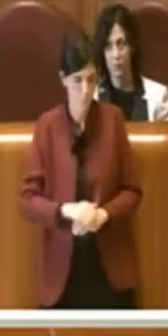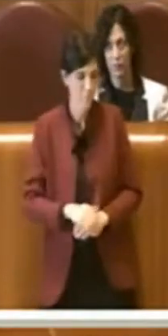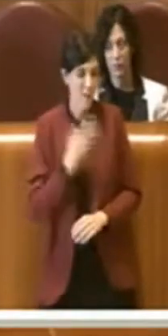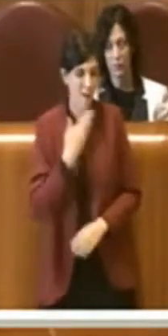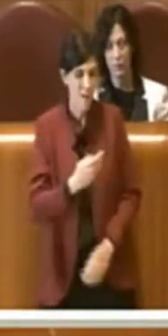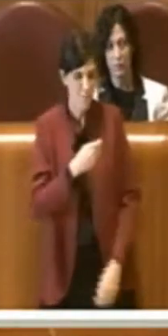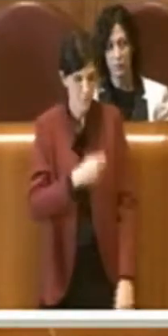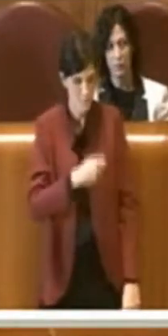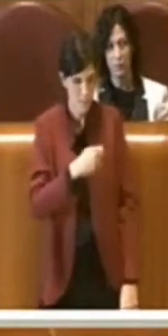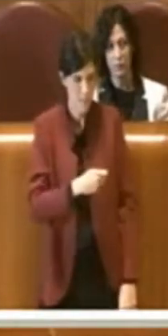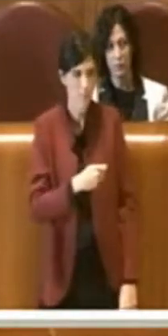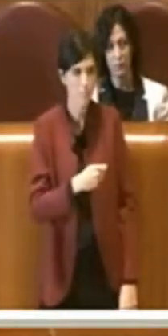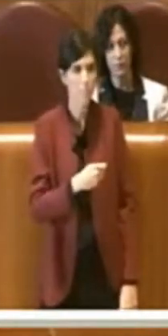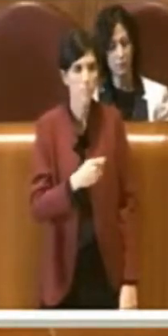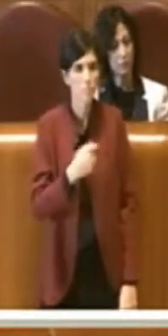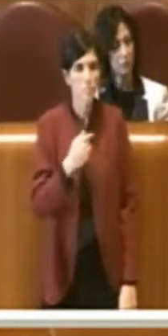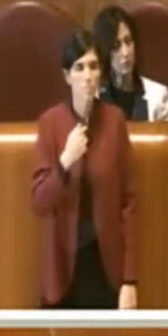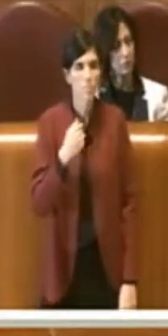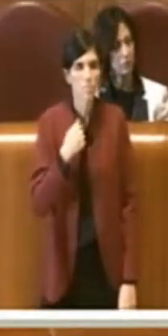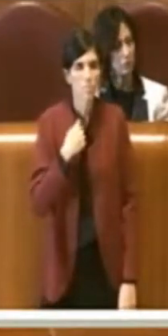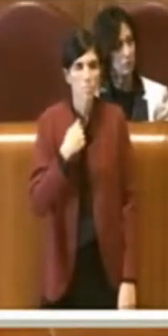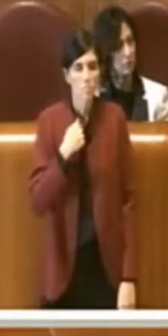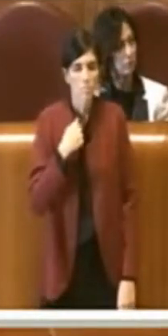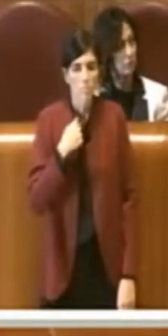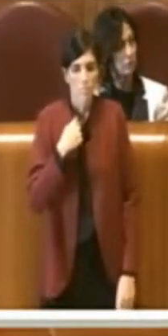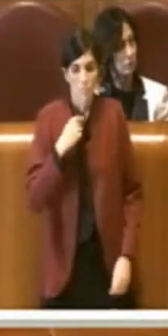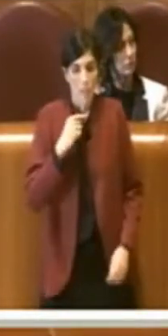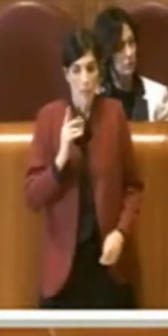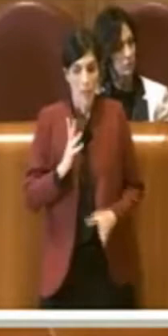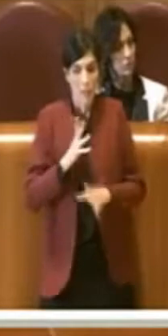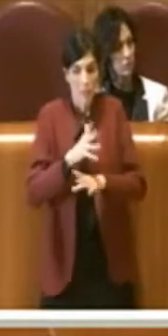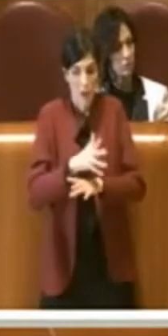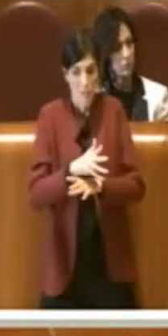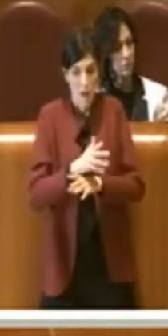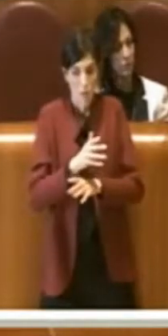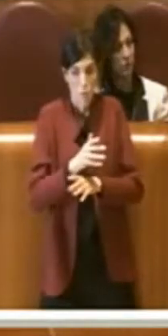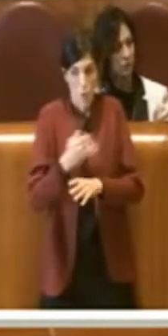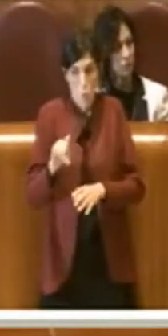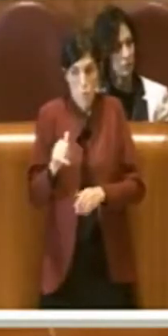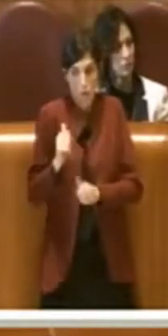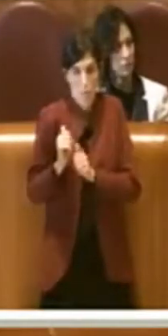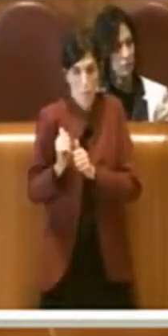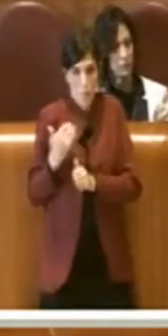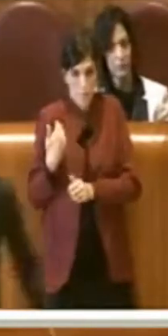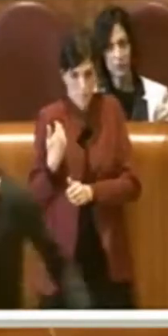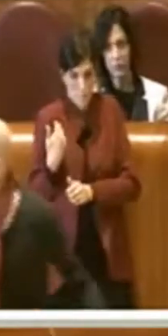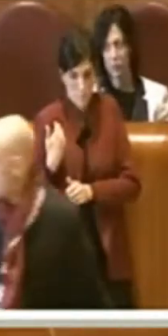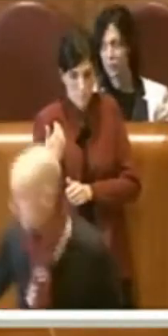Grazie Presidente. Dopo questo intervento oggettivamente